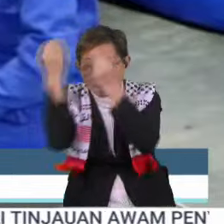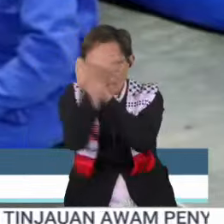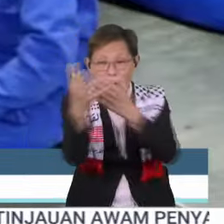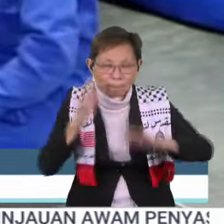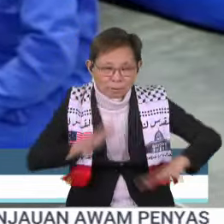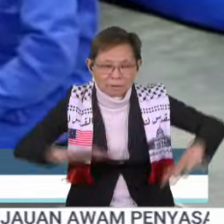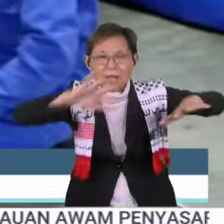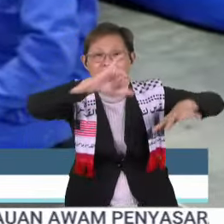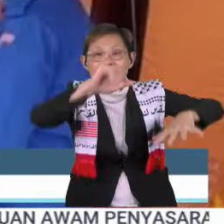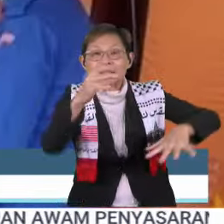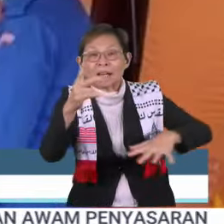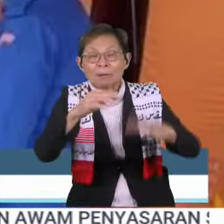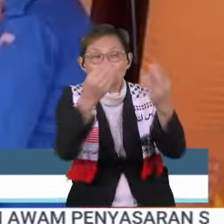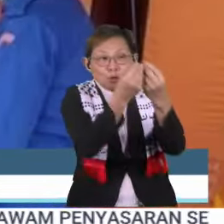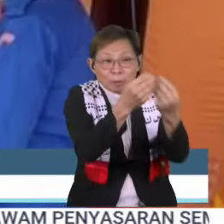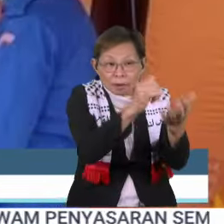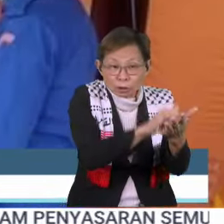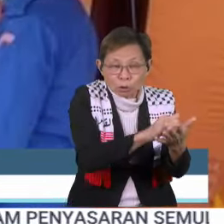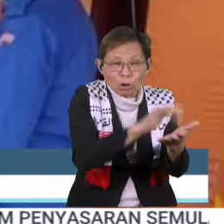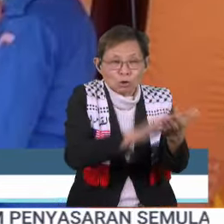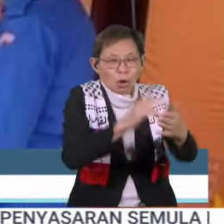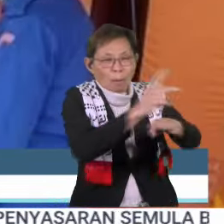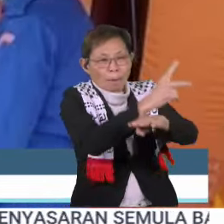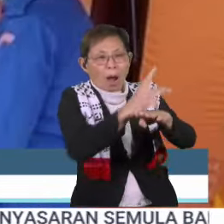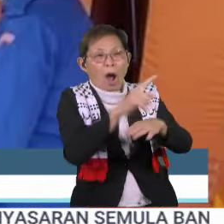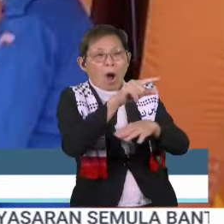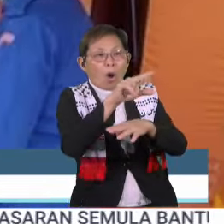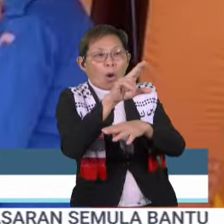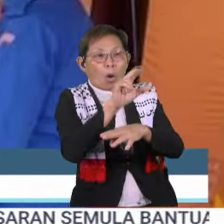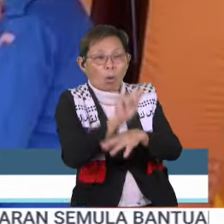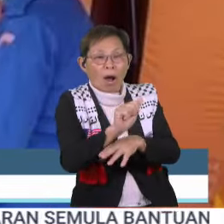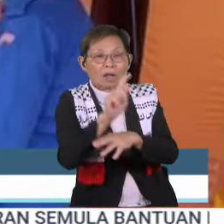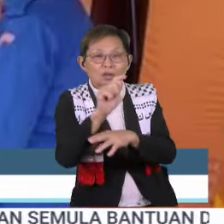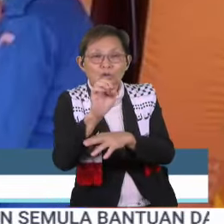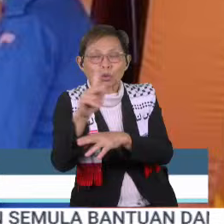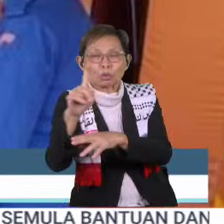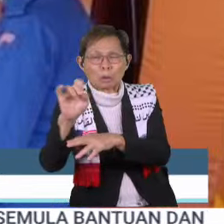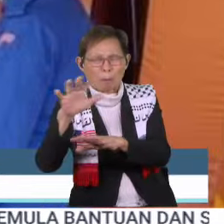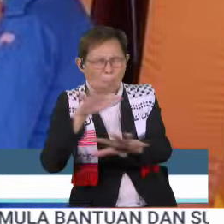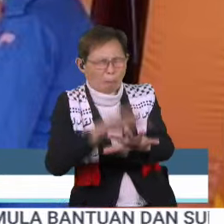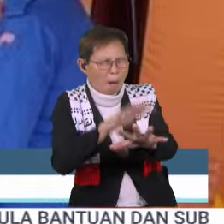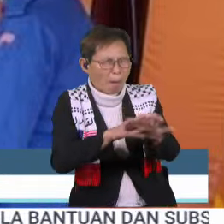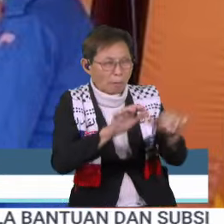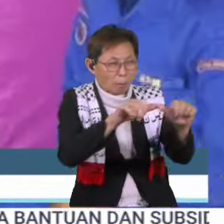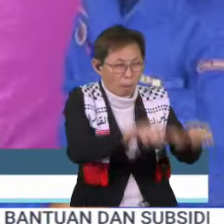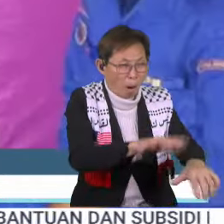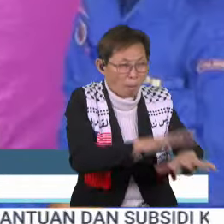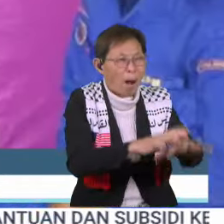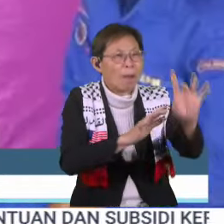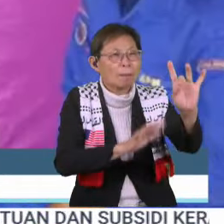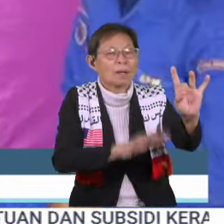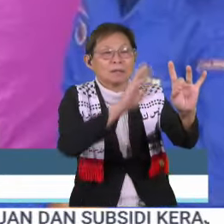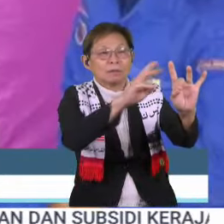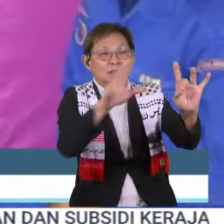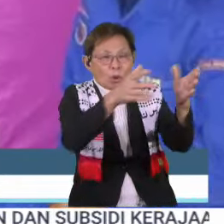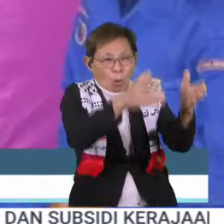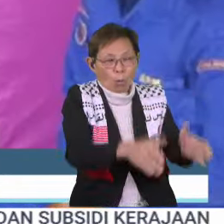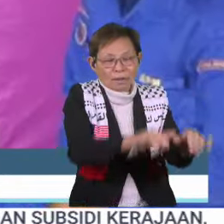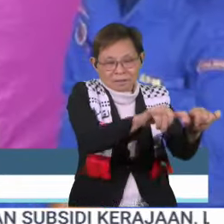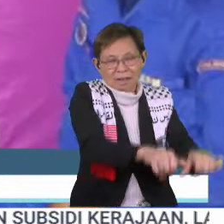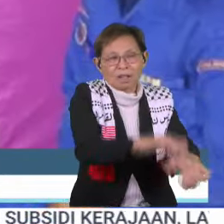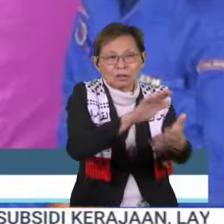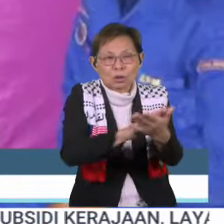bencana JKM, daripada jumlah itu, Sekolah Kebangsaan Gual Tok Deh menempatkan penduduk terjejas banjir paling ramai iaitu 863 orang.